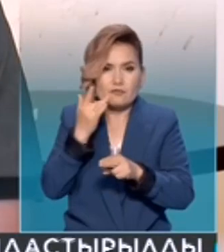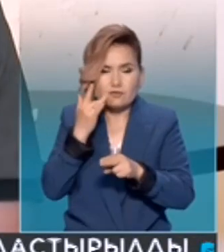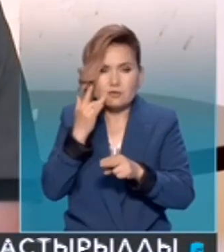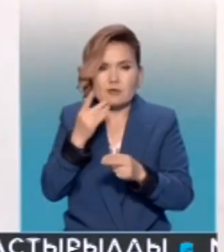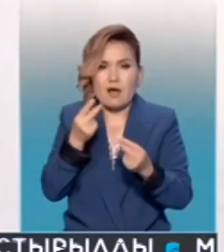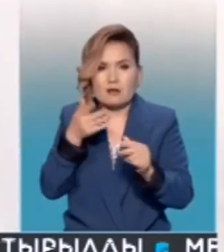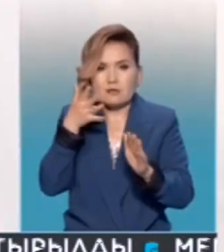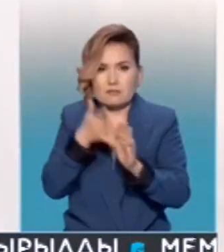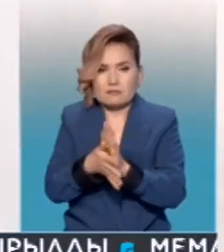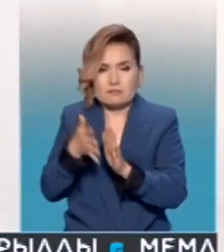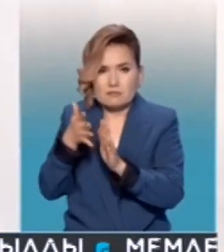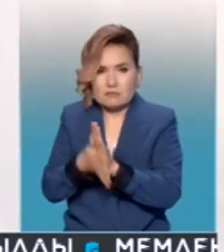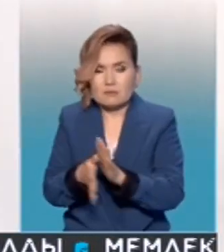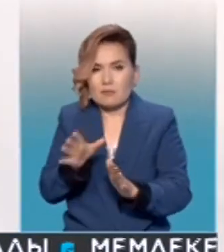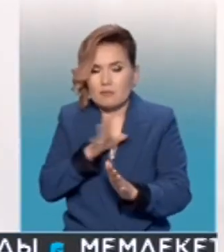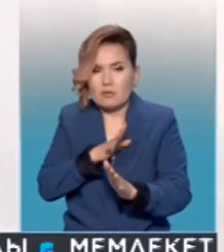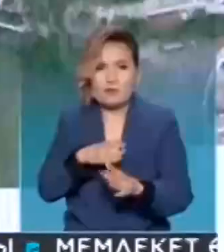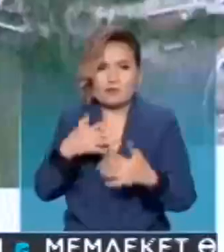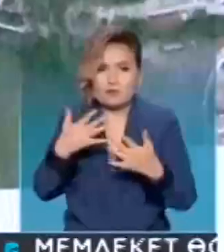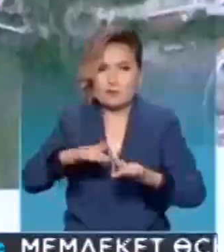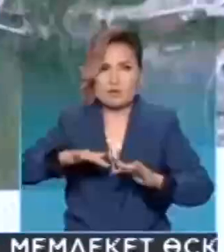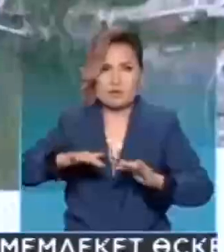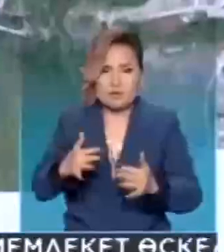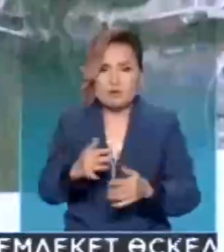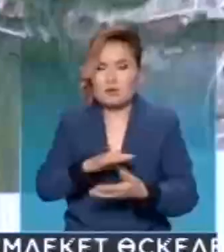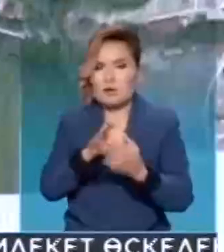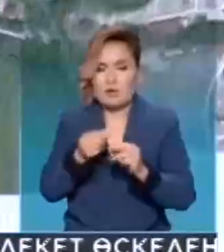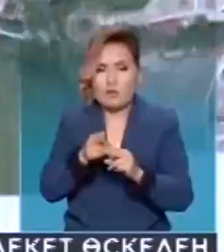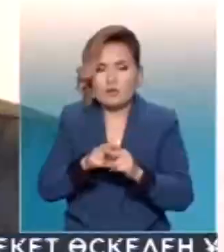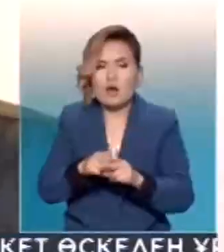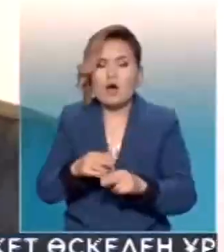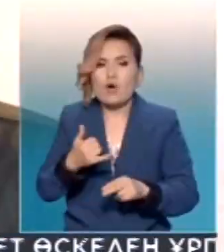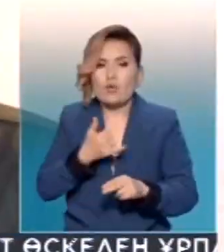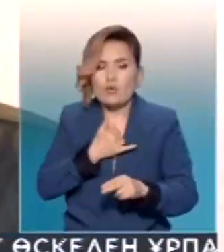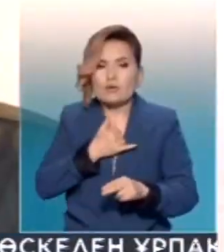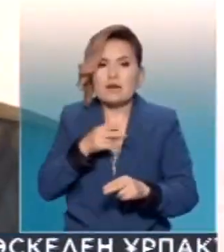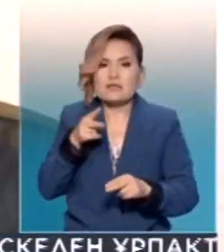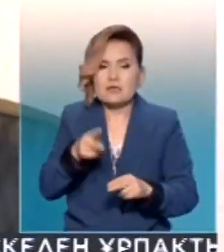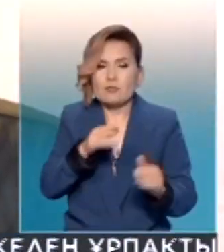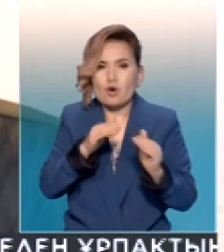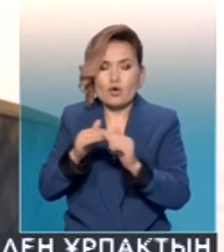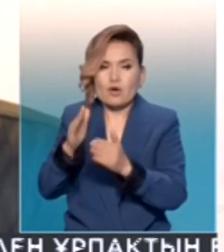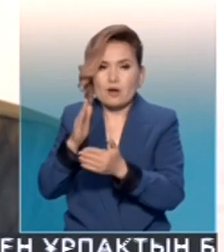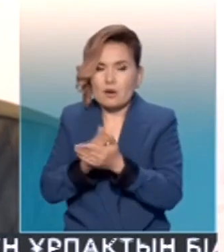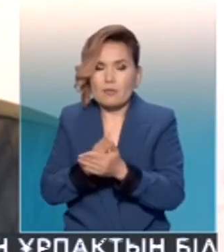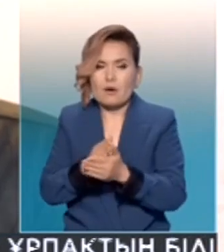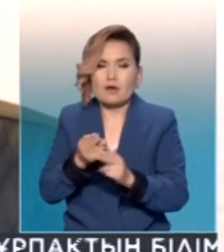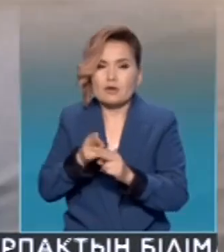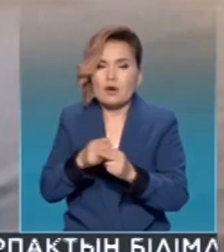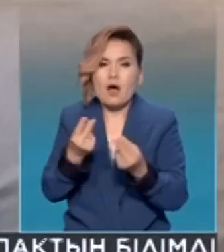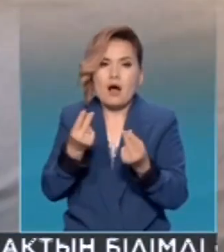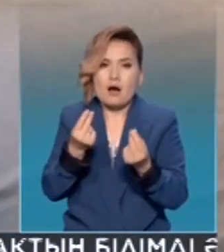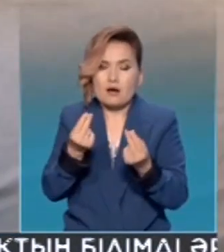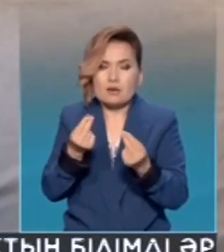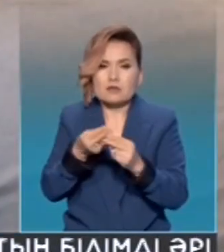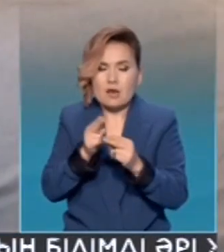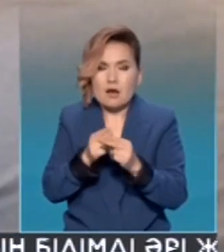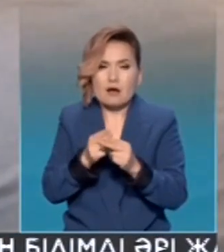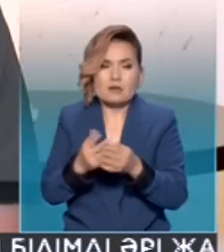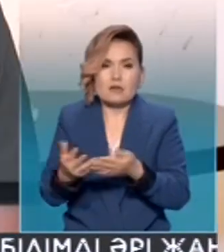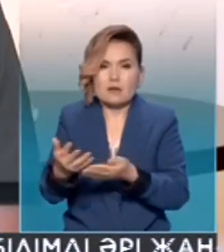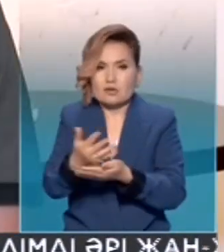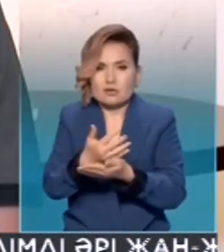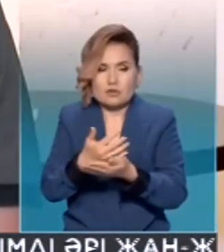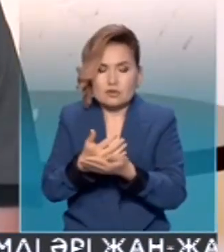Қазіргі таңда да 10 шақты авариямыз бар. 2,5 мың абонентіміз бар. Жиналатын сомамыз сол тек қана коммуналдық шығындар мен